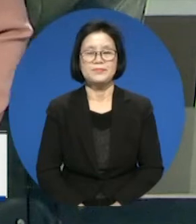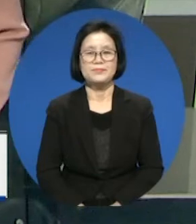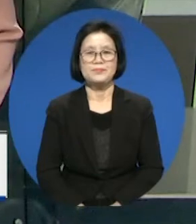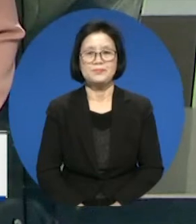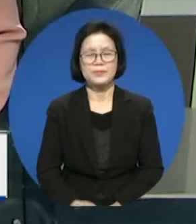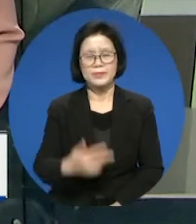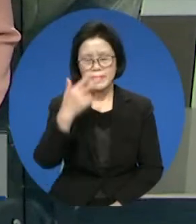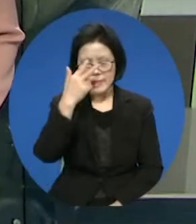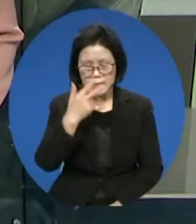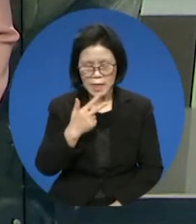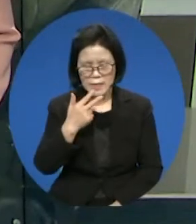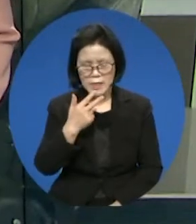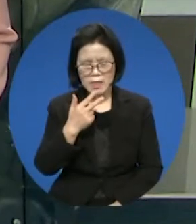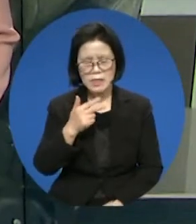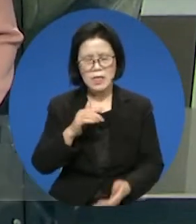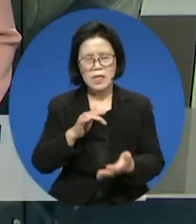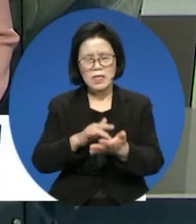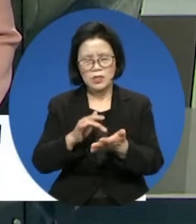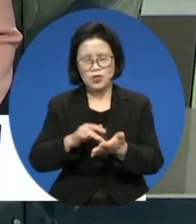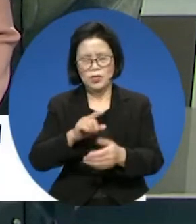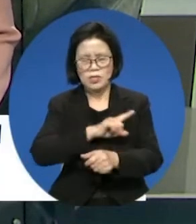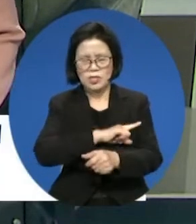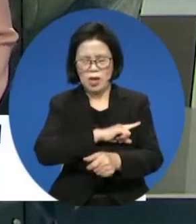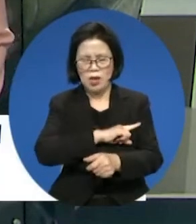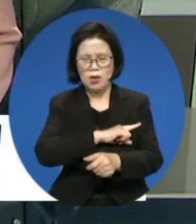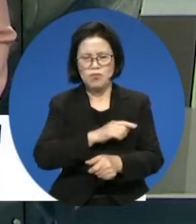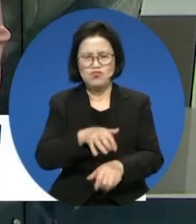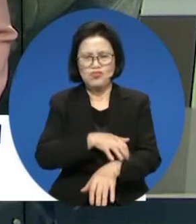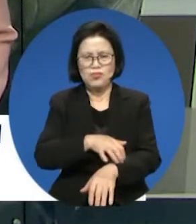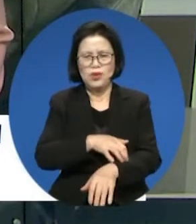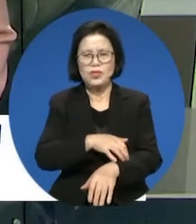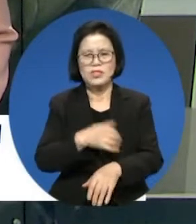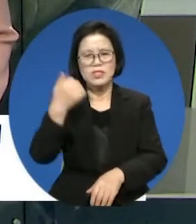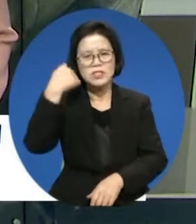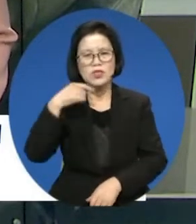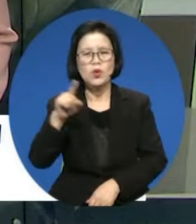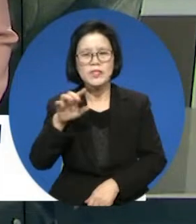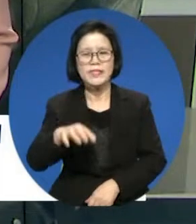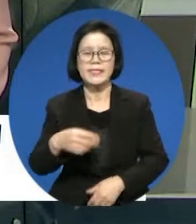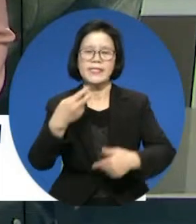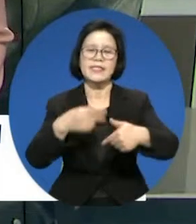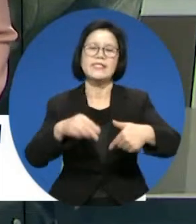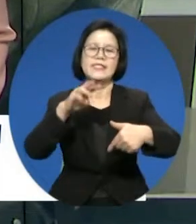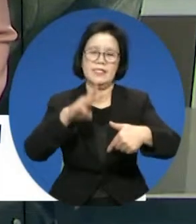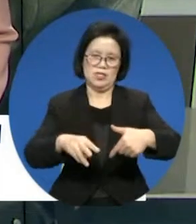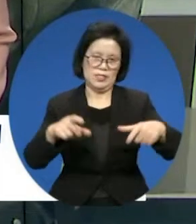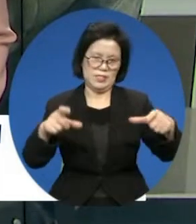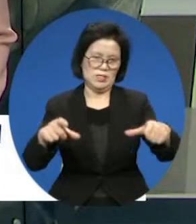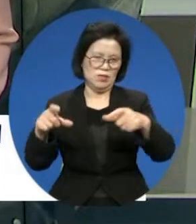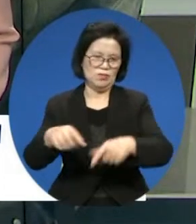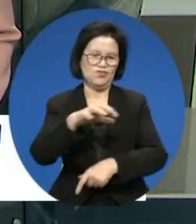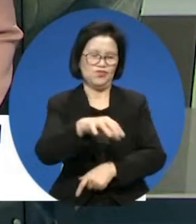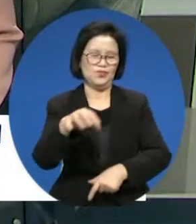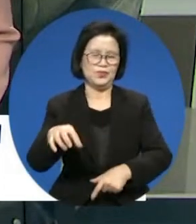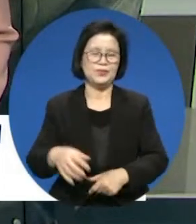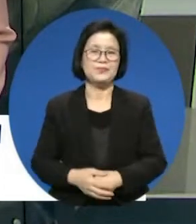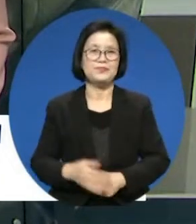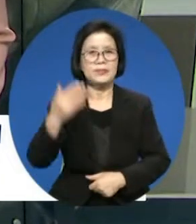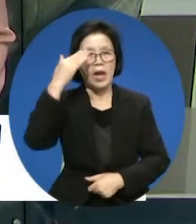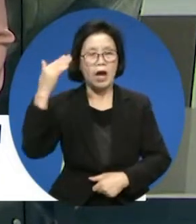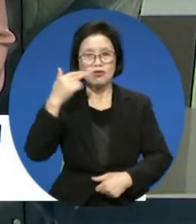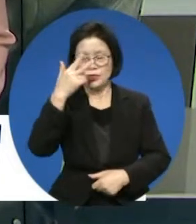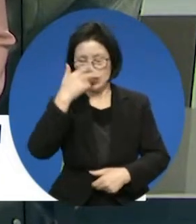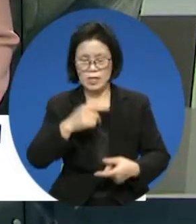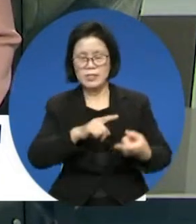시각장애인들이 이용해 가장 불편을 느끼는 관공서는 인천지역 지자체들이 라는 조사가 나왔습니다 한국 시각장애인